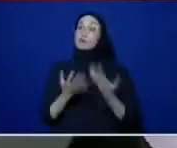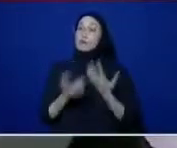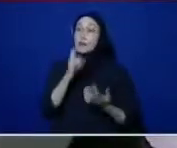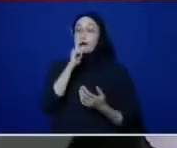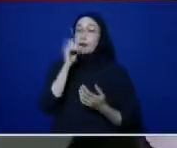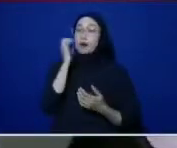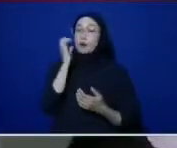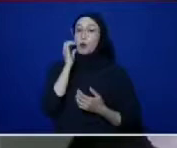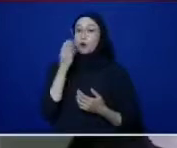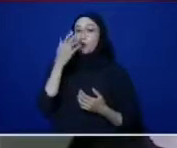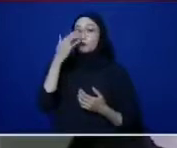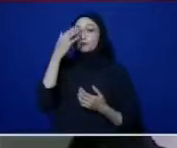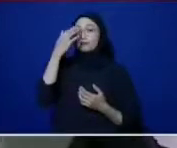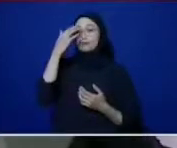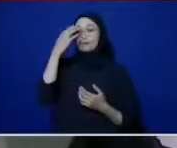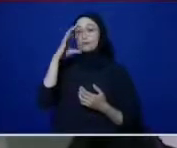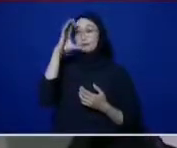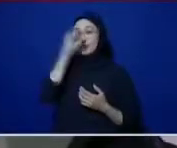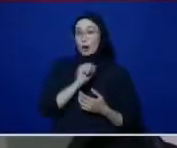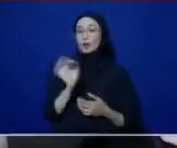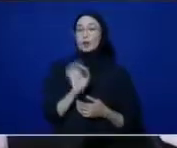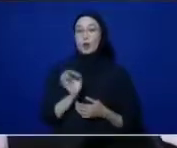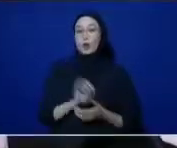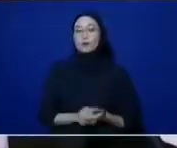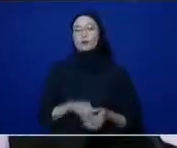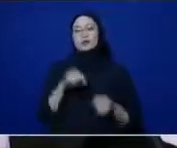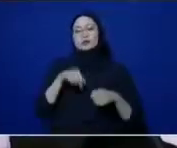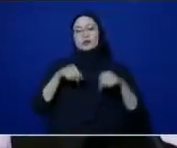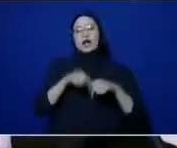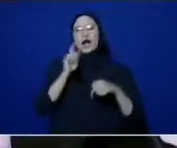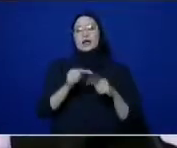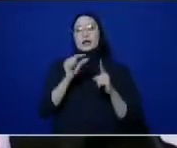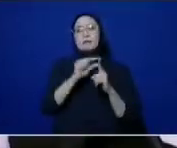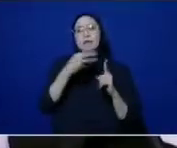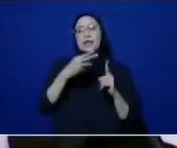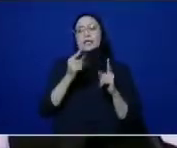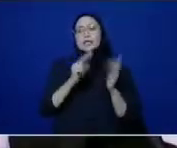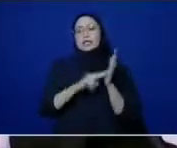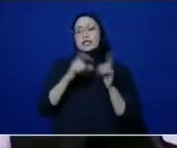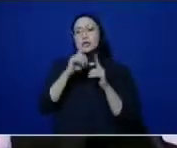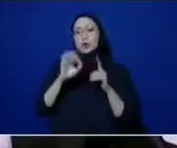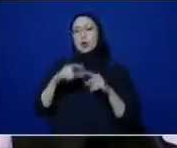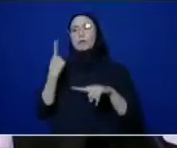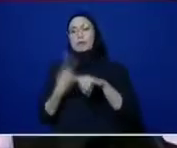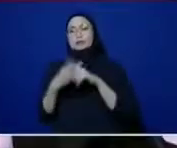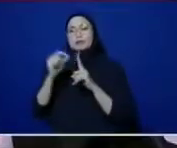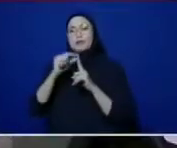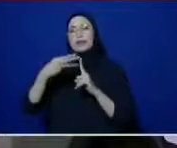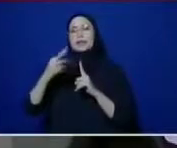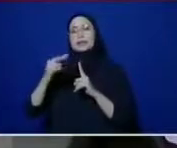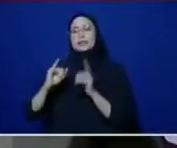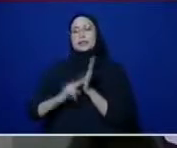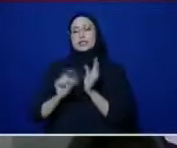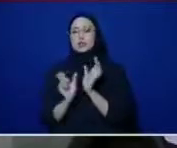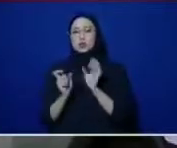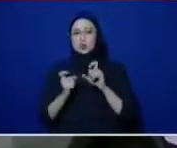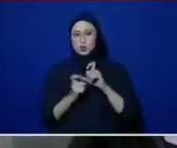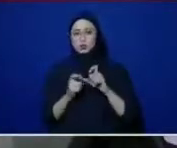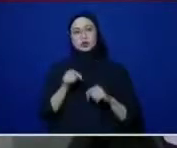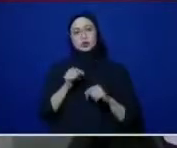kita telah memiliki yang namanya Perindo, kita telah memiliki yang namanya Perinus, yang itu membantu